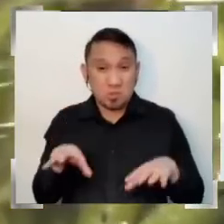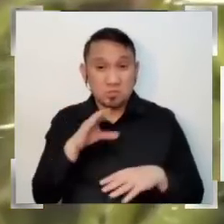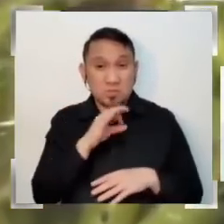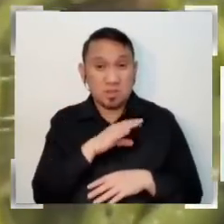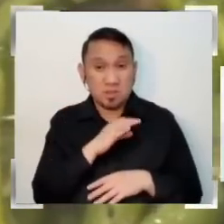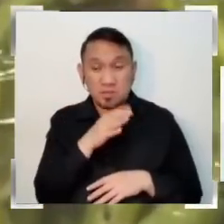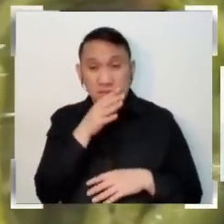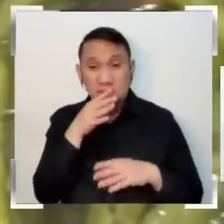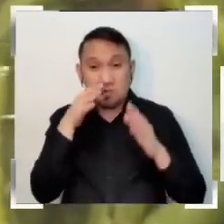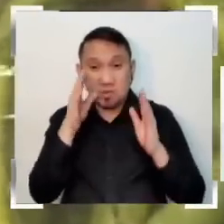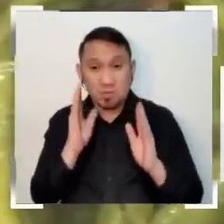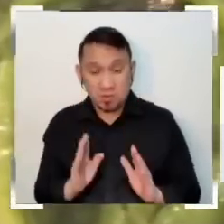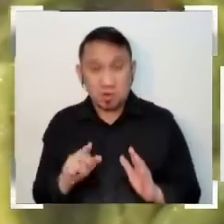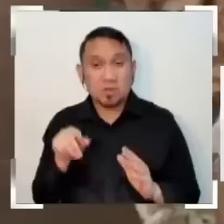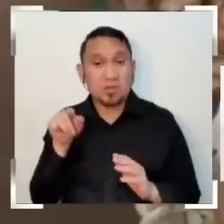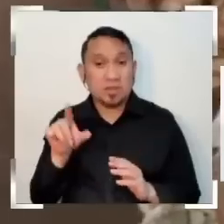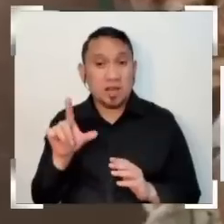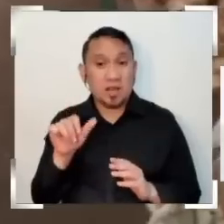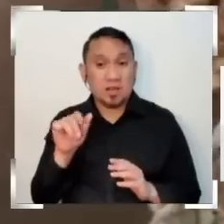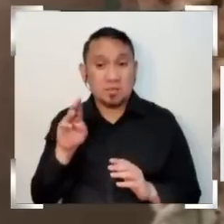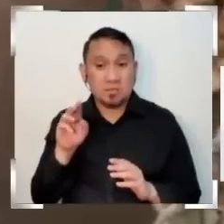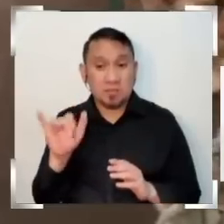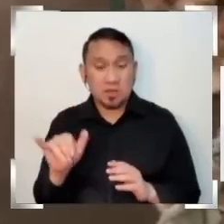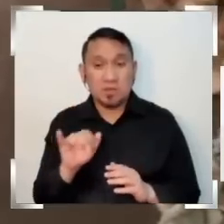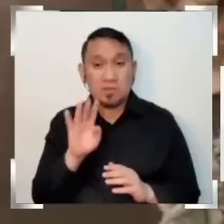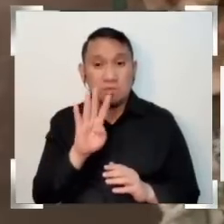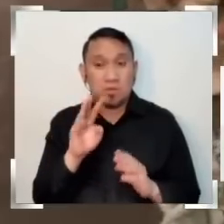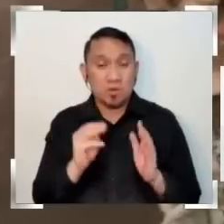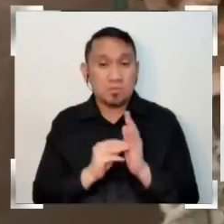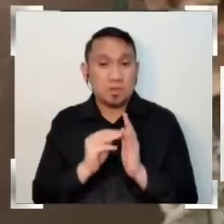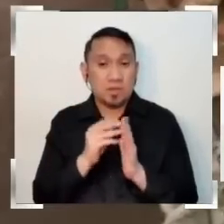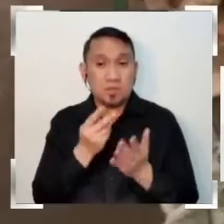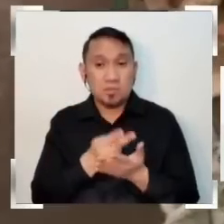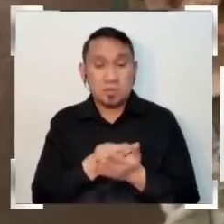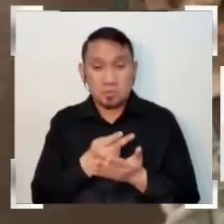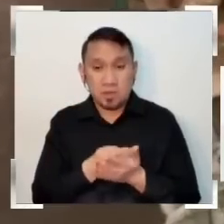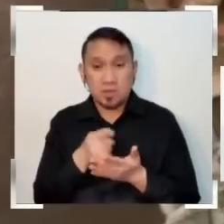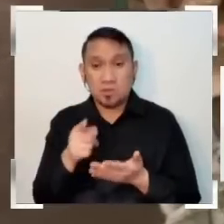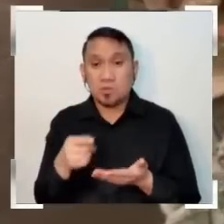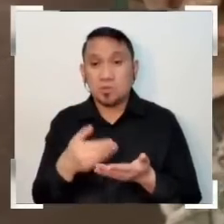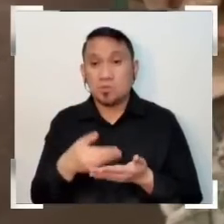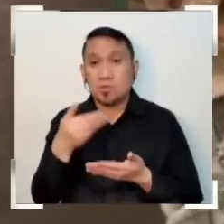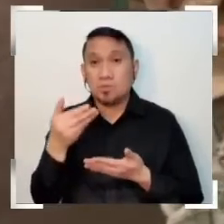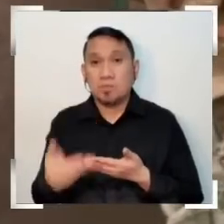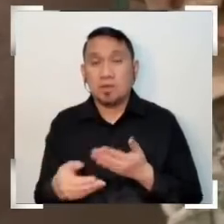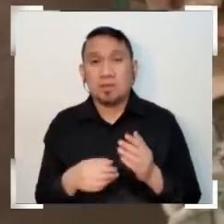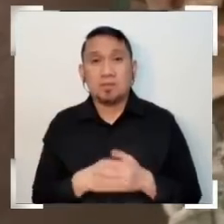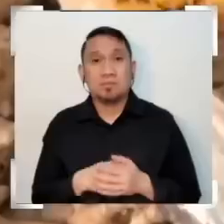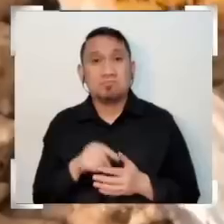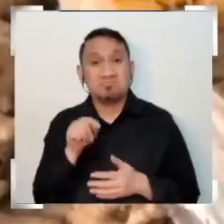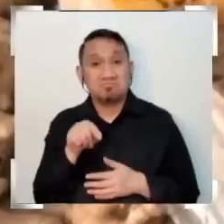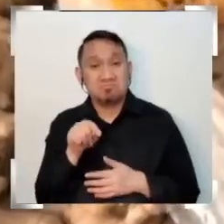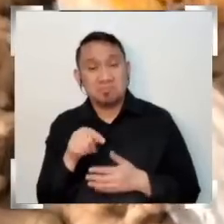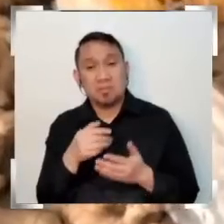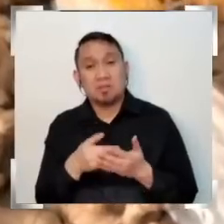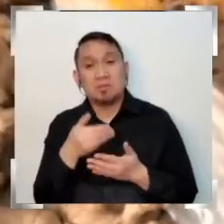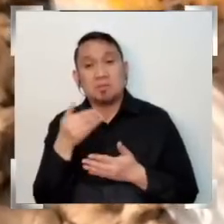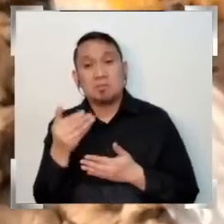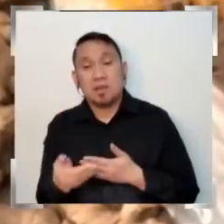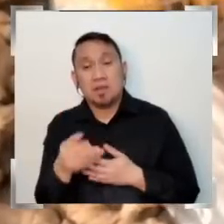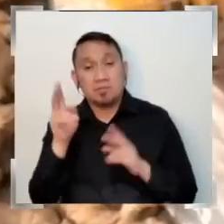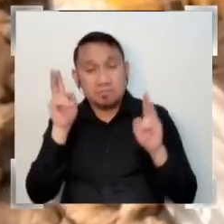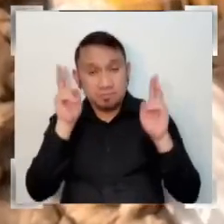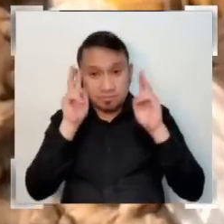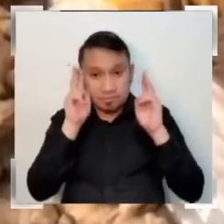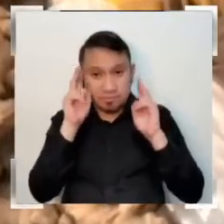lokal na pamahalaan ng Albay ng 4 million pesos para bilhin ang kanilang ani. Itong mabibili na ng mga gulay at prutas